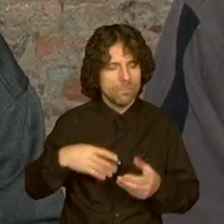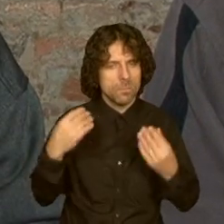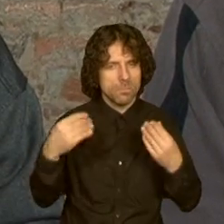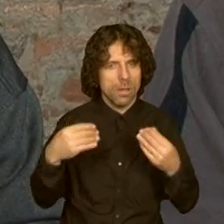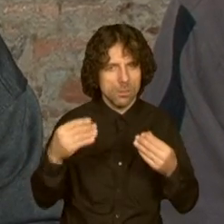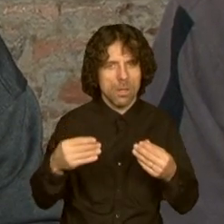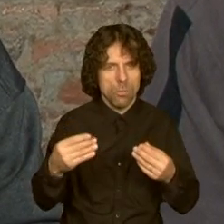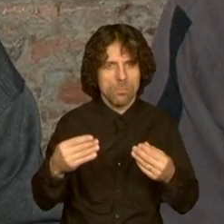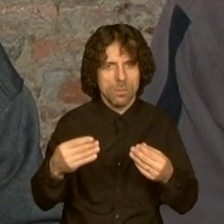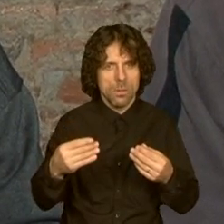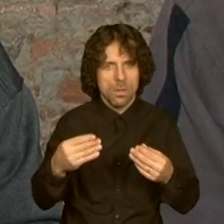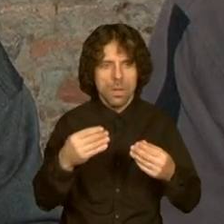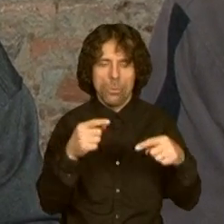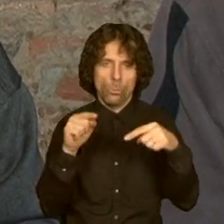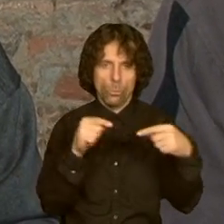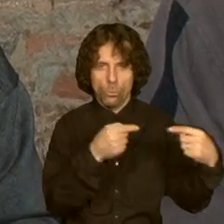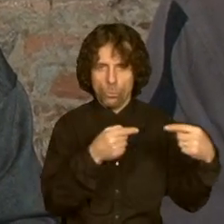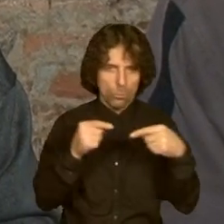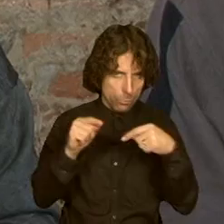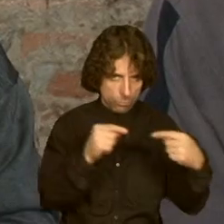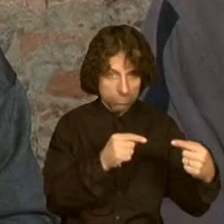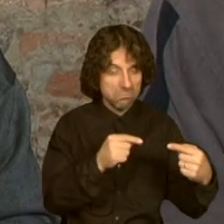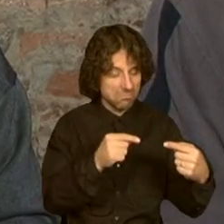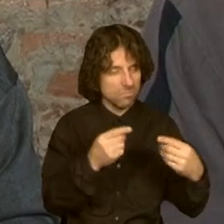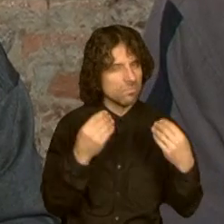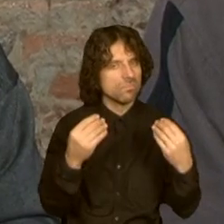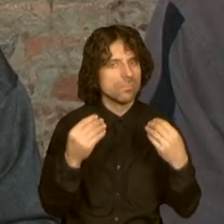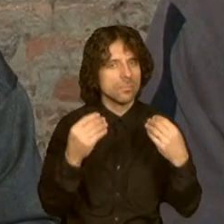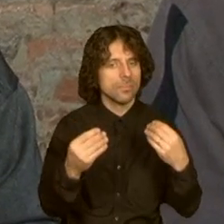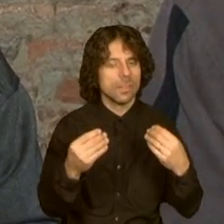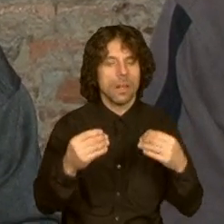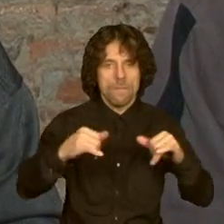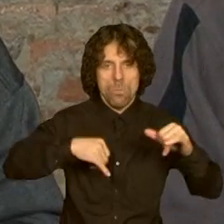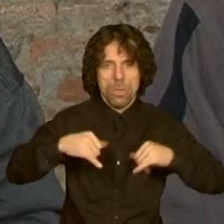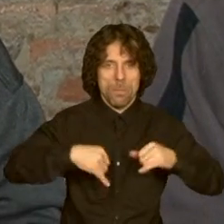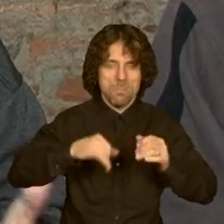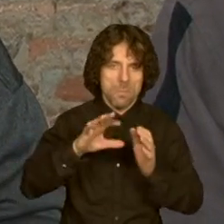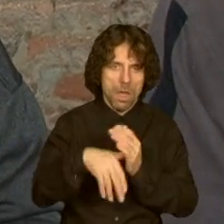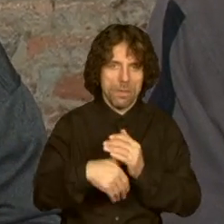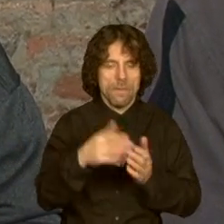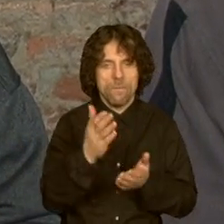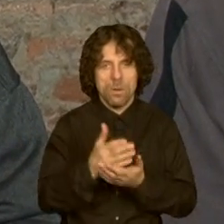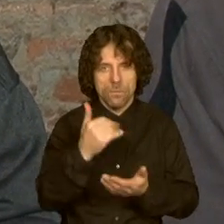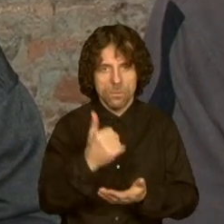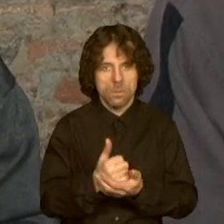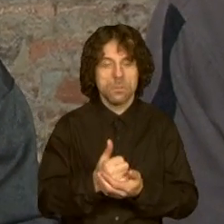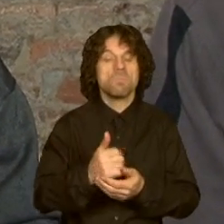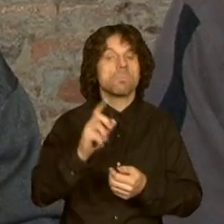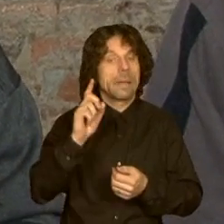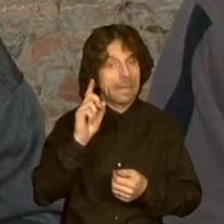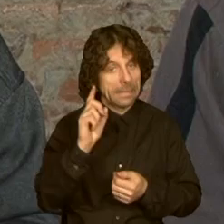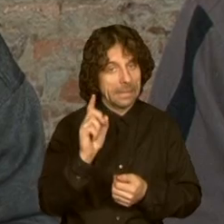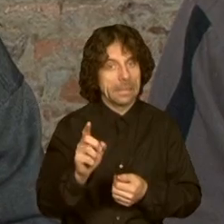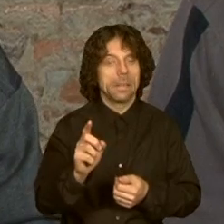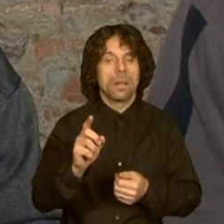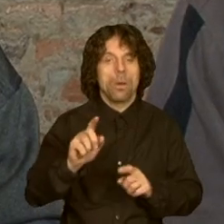na zewnątrz. Był wspaniałym negocjatorem, również z władzami miejskimi,